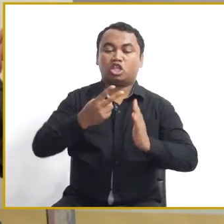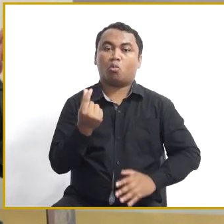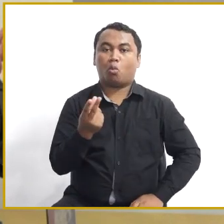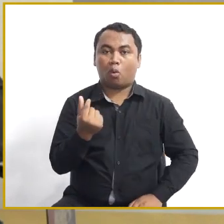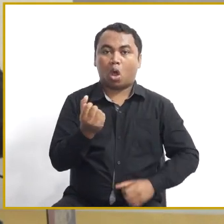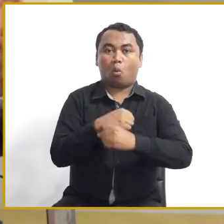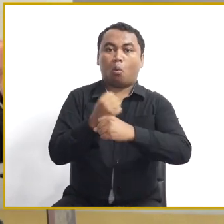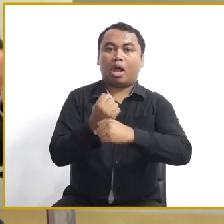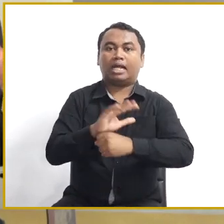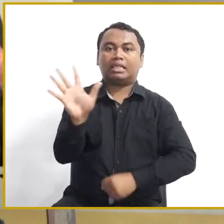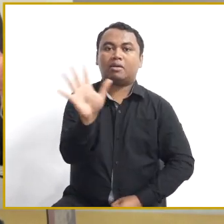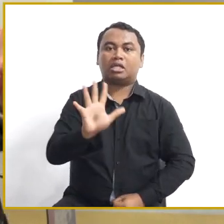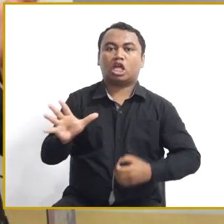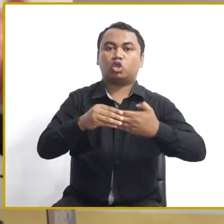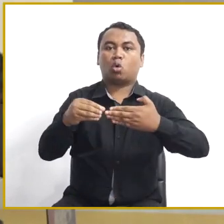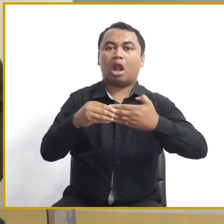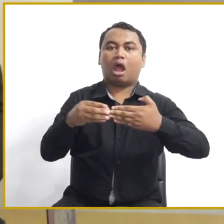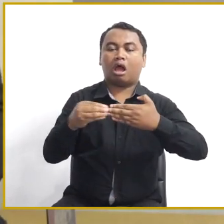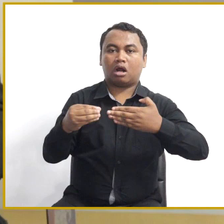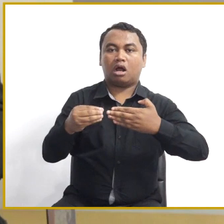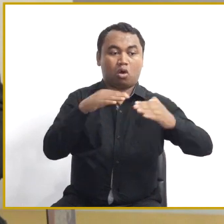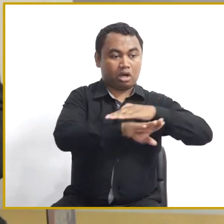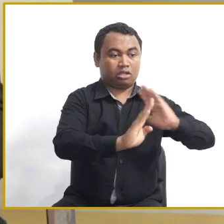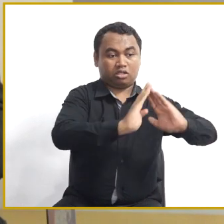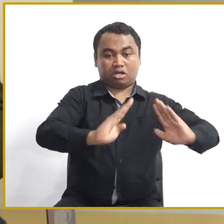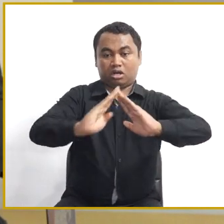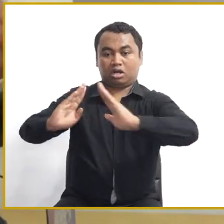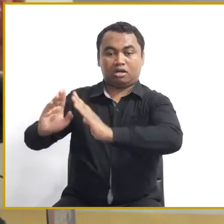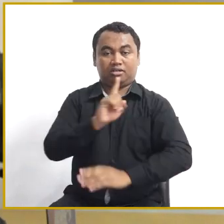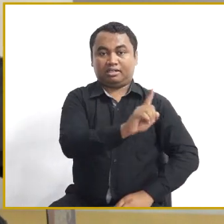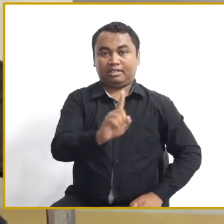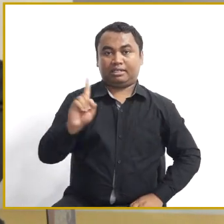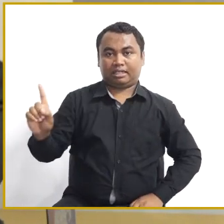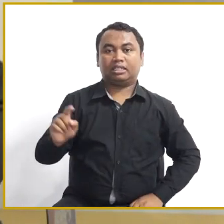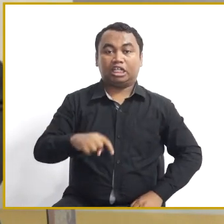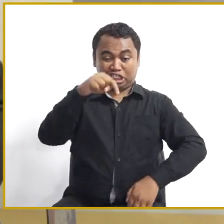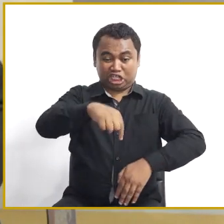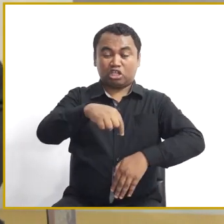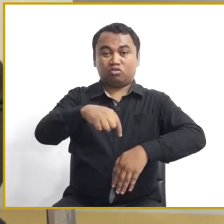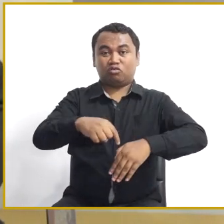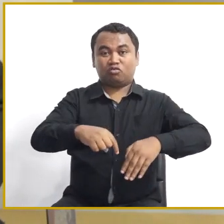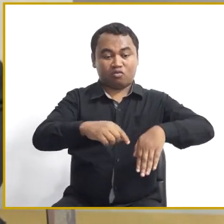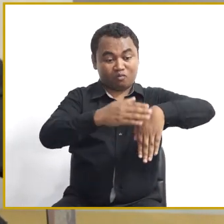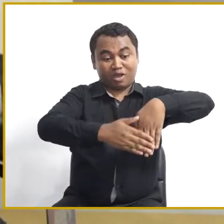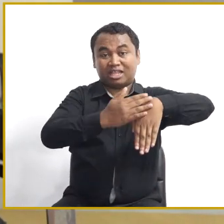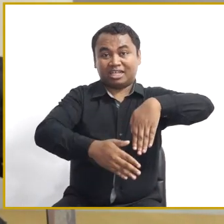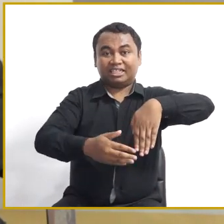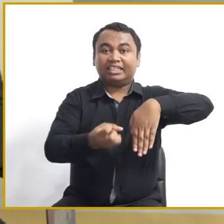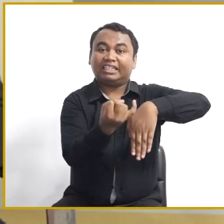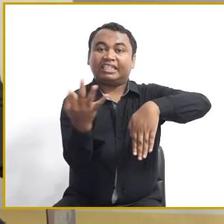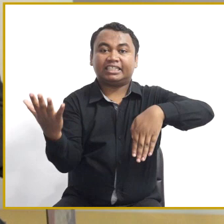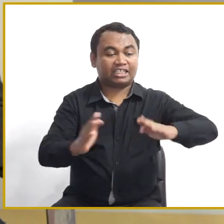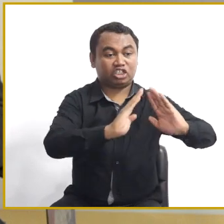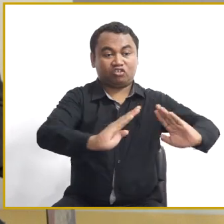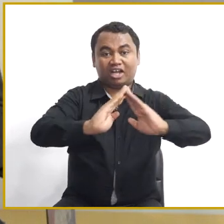ohatra $500 isaky ny tokantrano efatra tapitrisany hoe Abraham Razafy nisan'ny mponina nisan'ny tokantrano